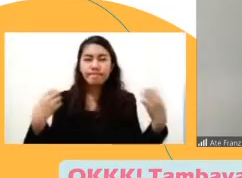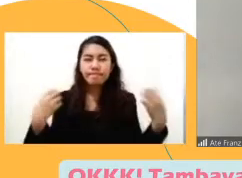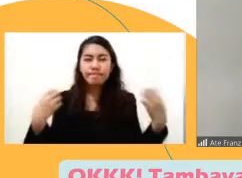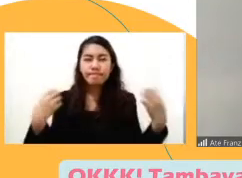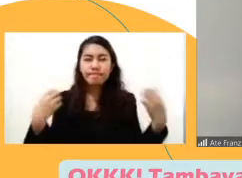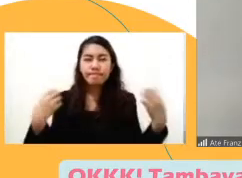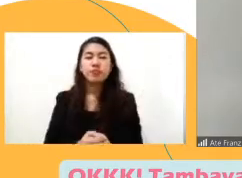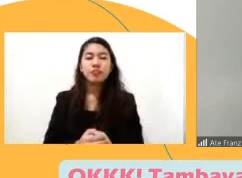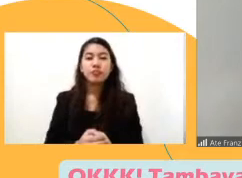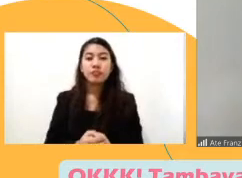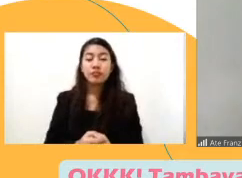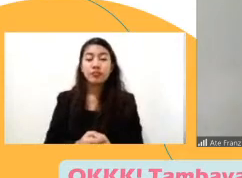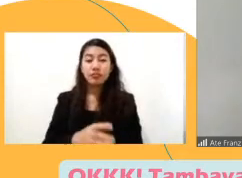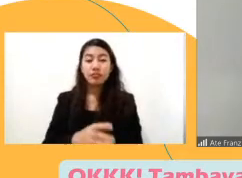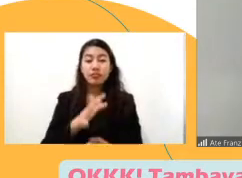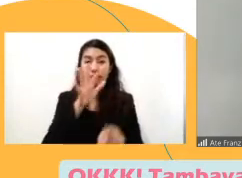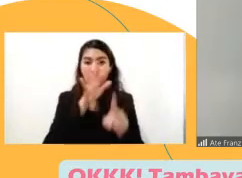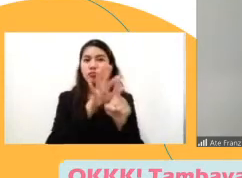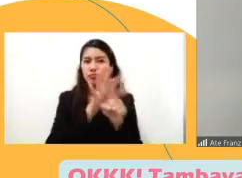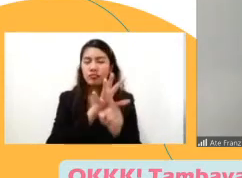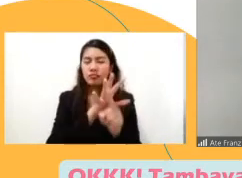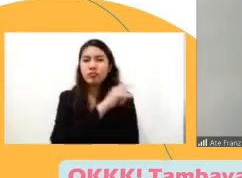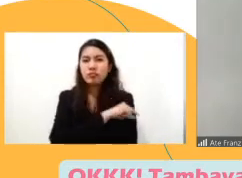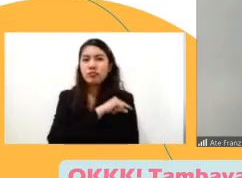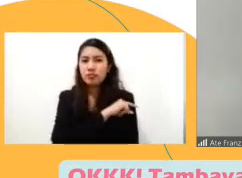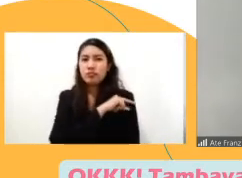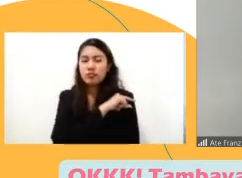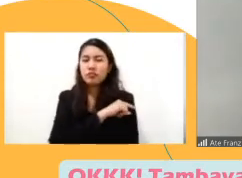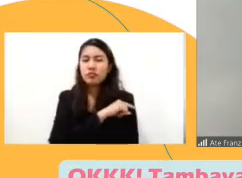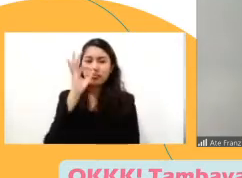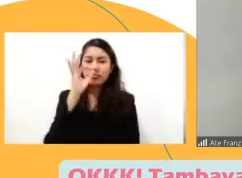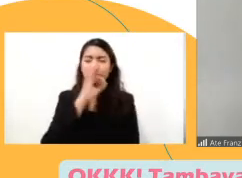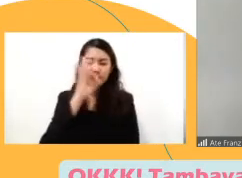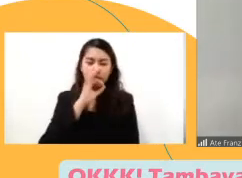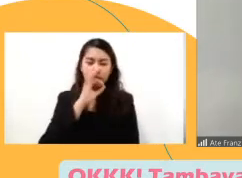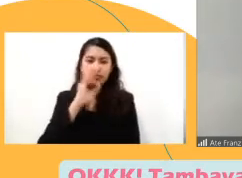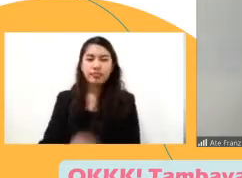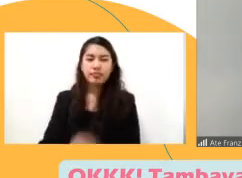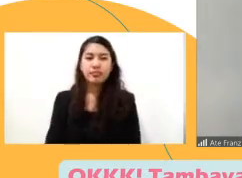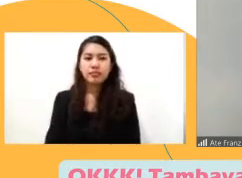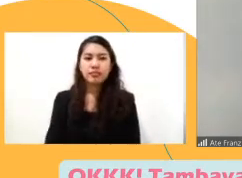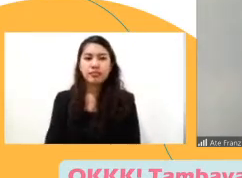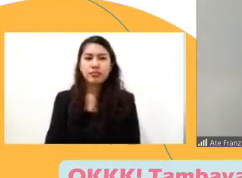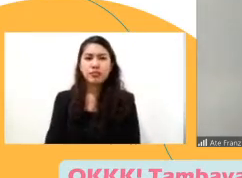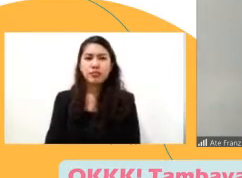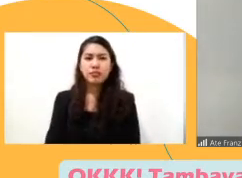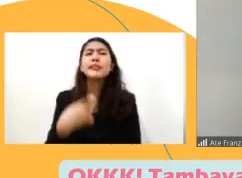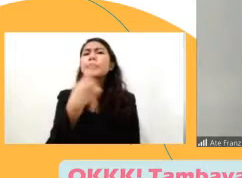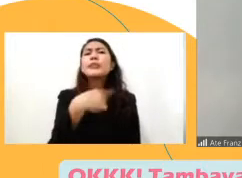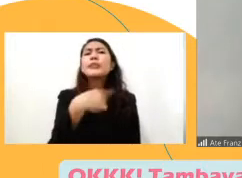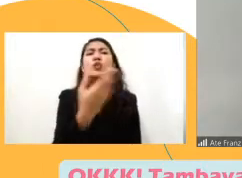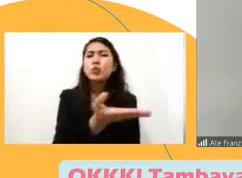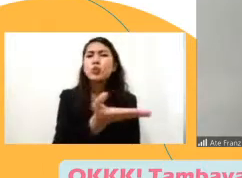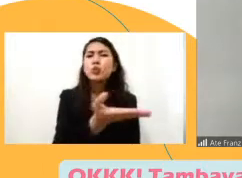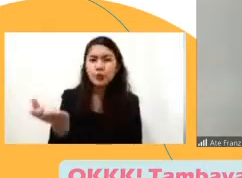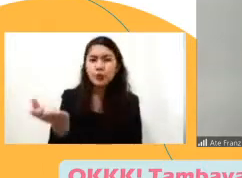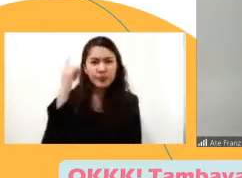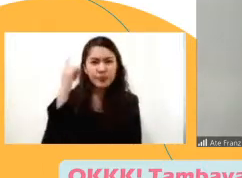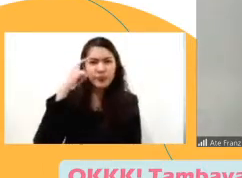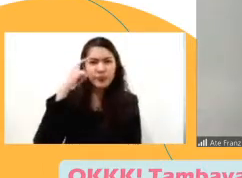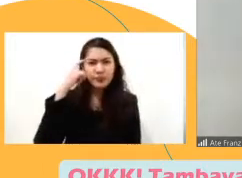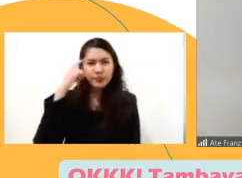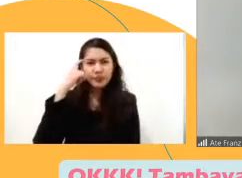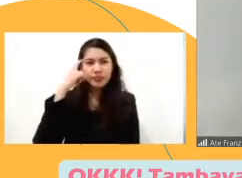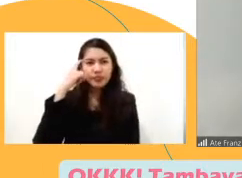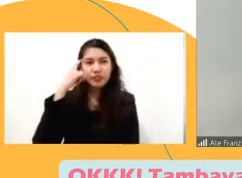no? So sige nga mga katambayers, no? Ano ba para sa inyo or sino sa inyo ang simbolo ng